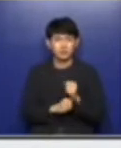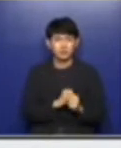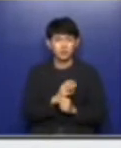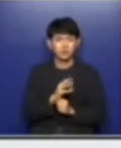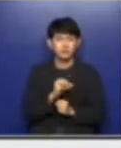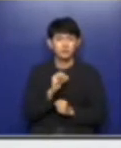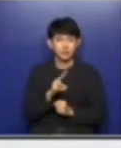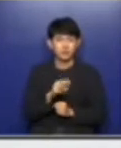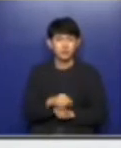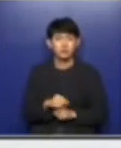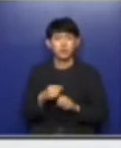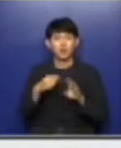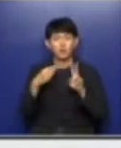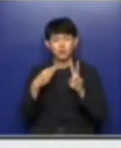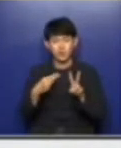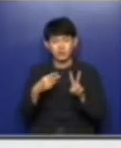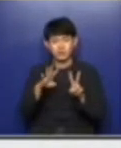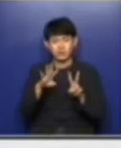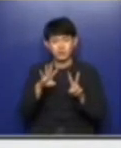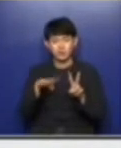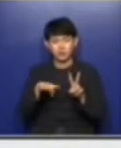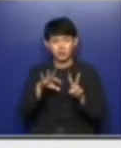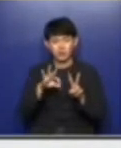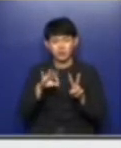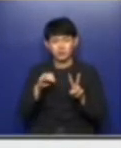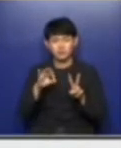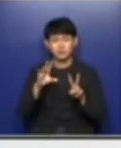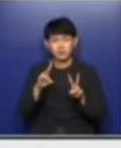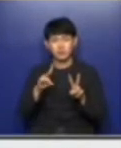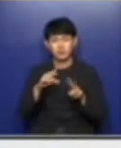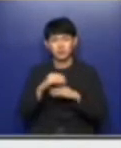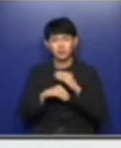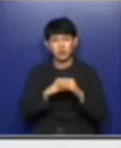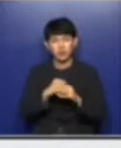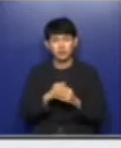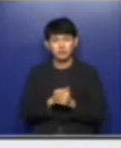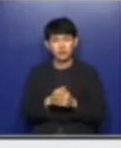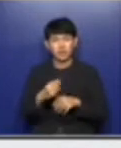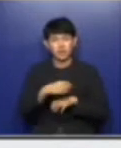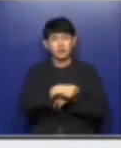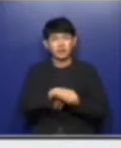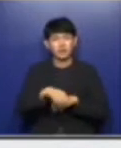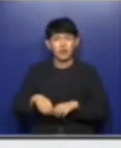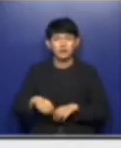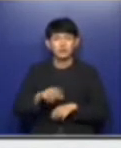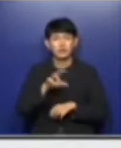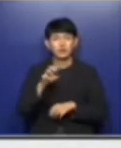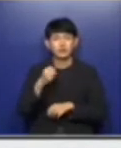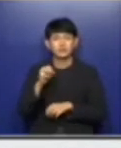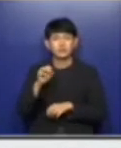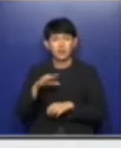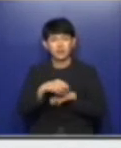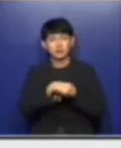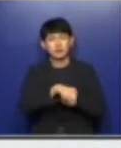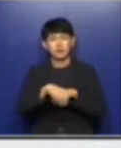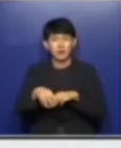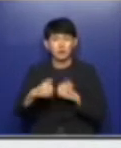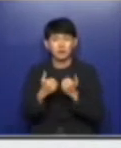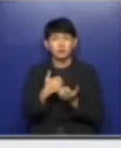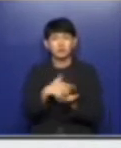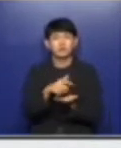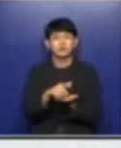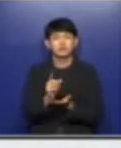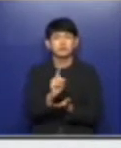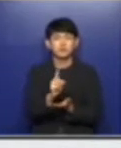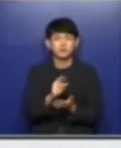2,947 โครงการภาคีเครือข่ายที่รับทุน315เครือข่ายนะครับซึ่งผมนำเรียนว่า